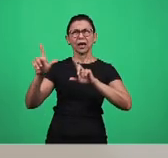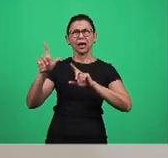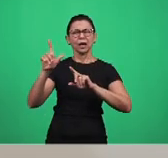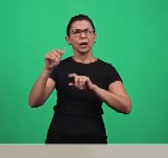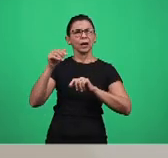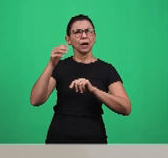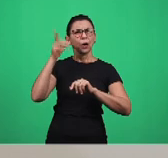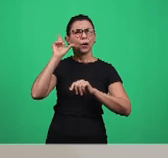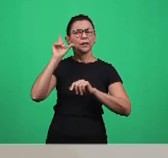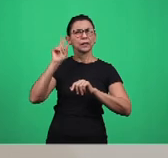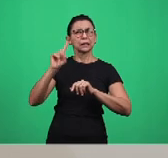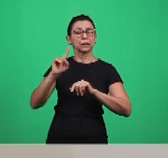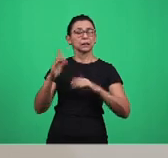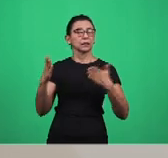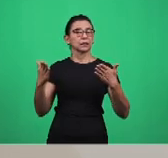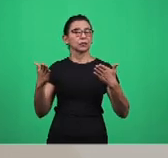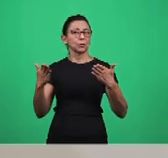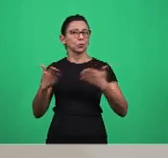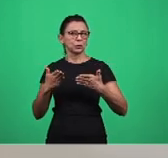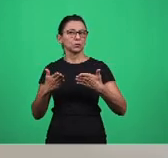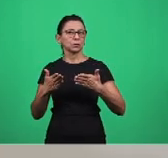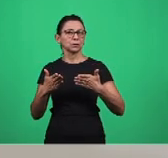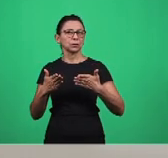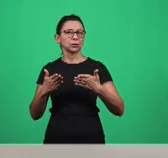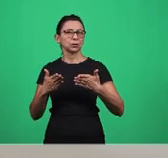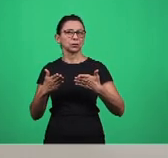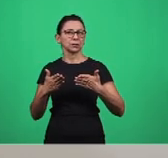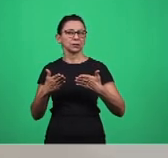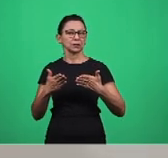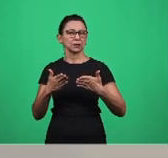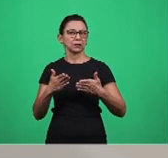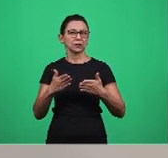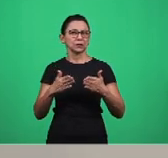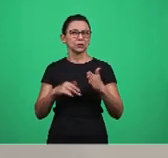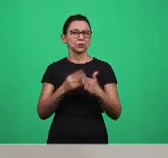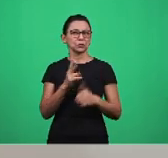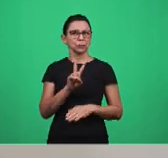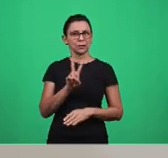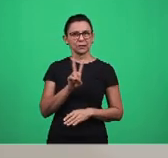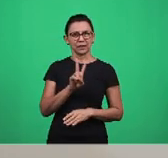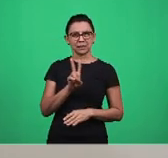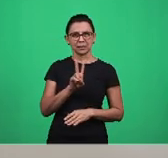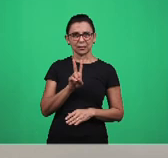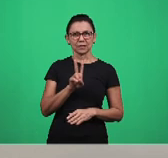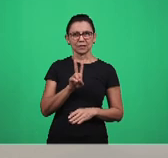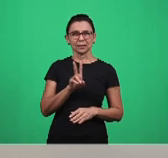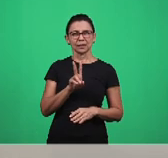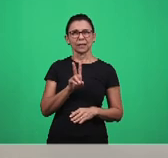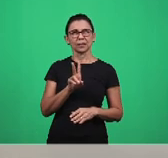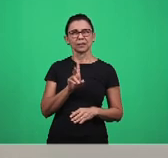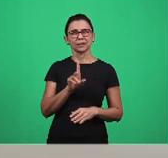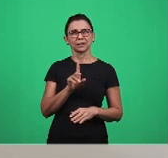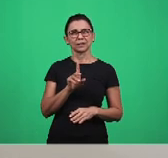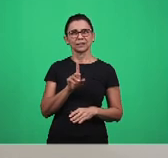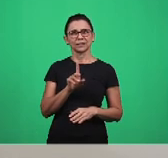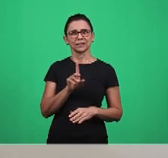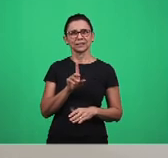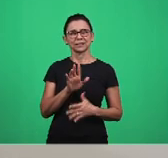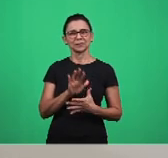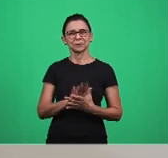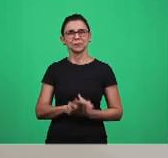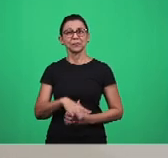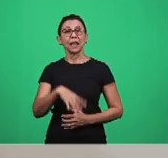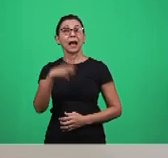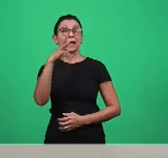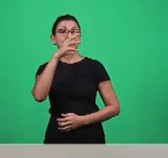2 fois. Ça a été diffusé 2 fois. Cela est diffusé samedi, hier,